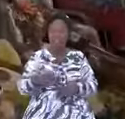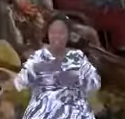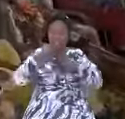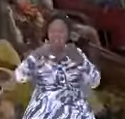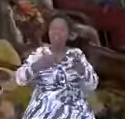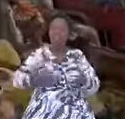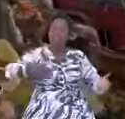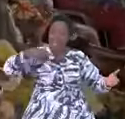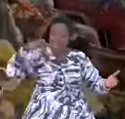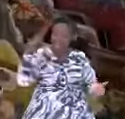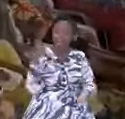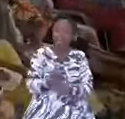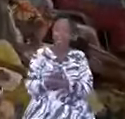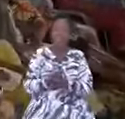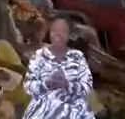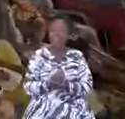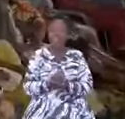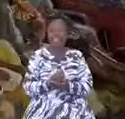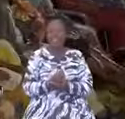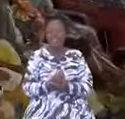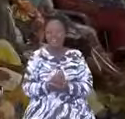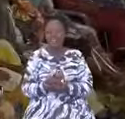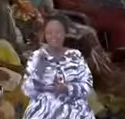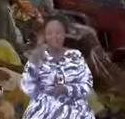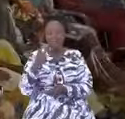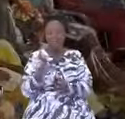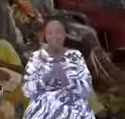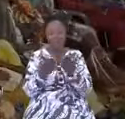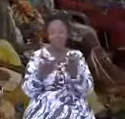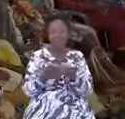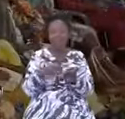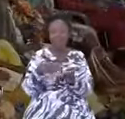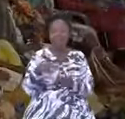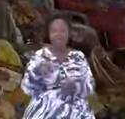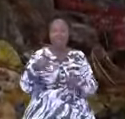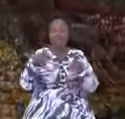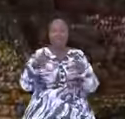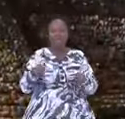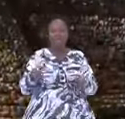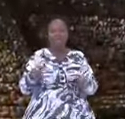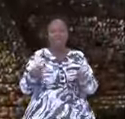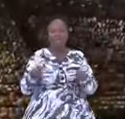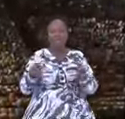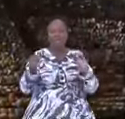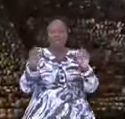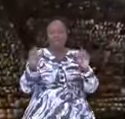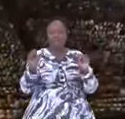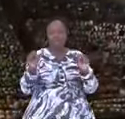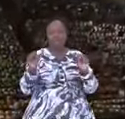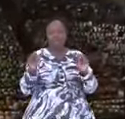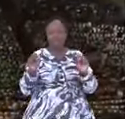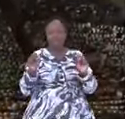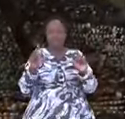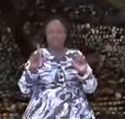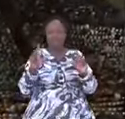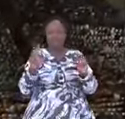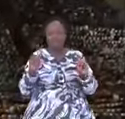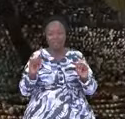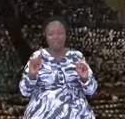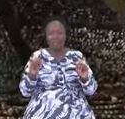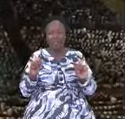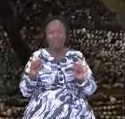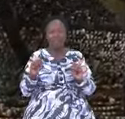somme saint-quentin somme 50 verser 3 somme